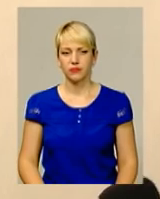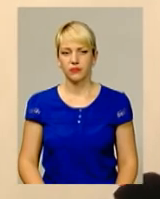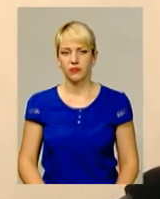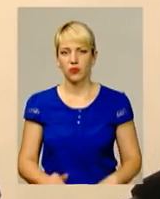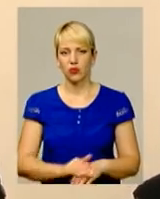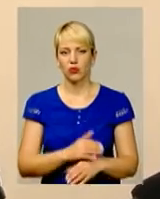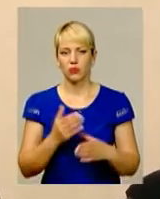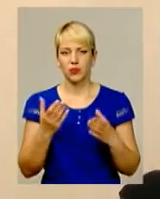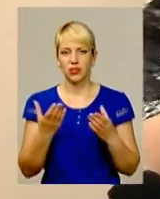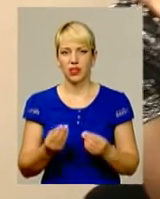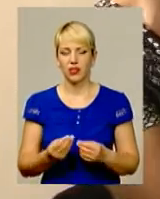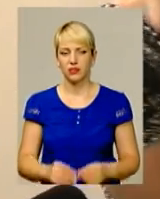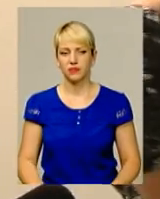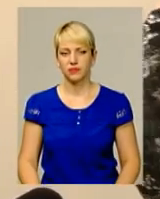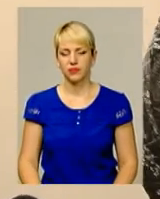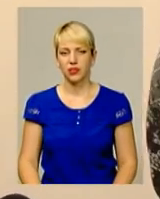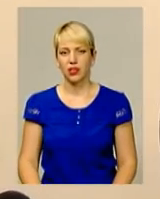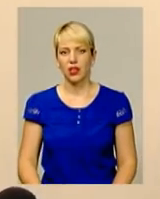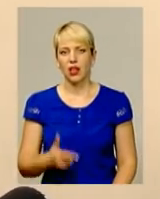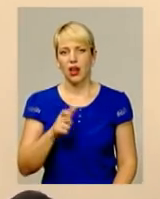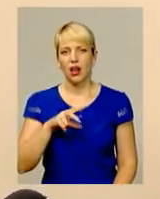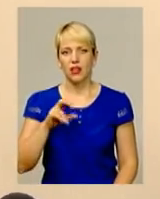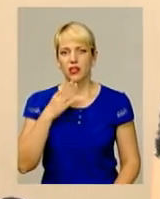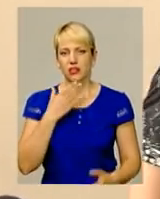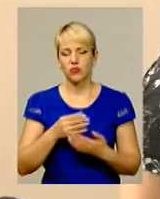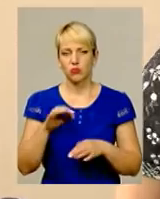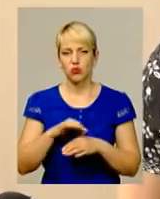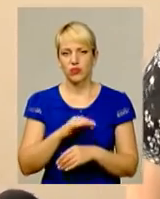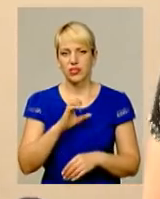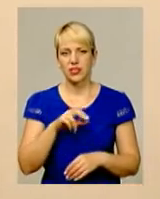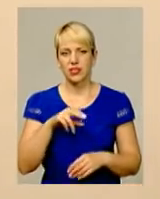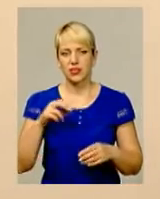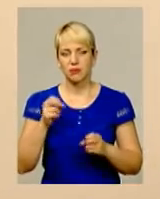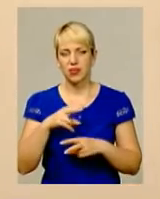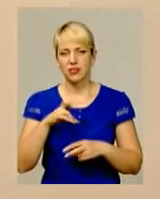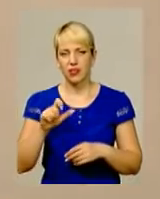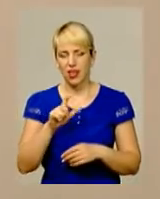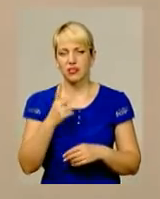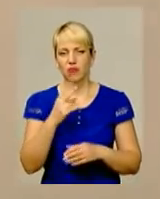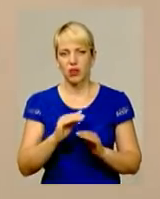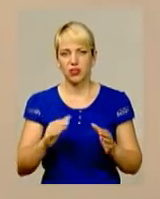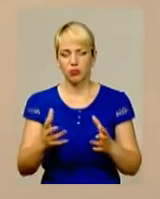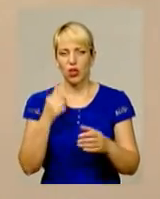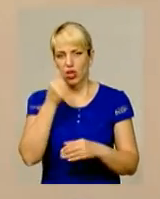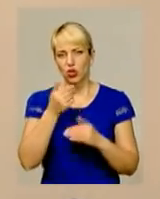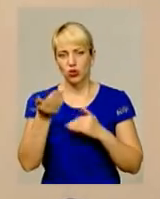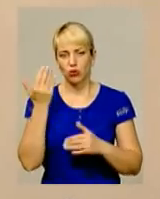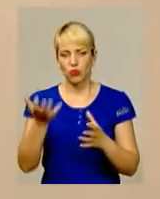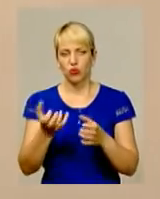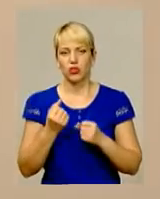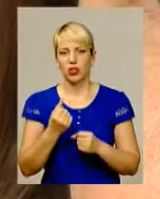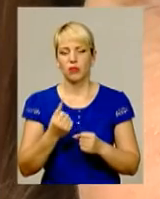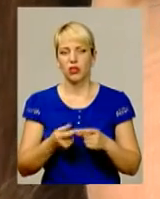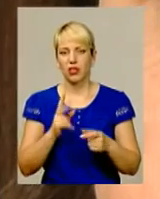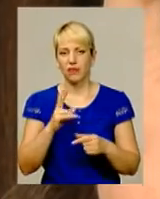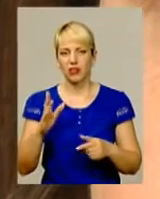Добрий день! Добрий день! Пані Галина разом із чоловіком, спецпризначенцем та двома дітками рік тому отримали ключі від власної